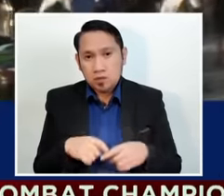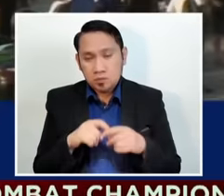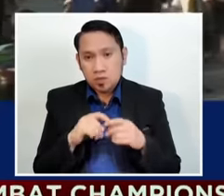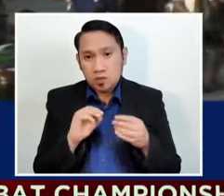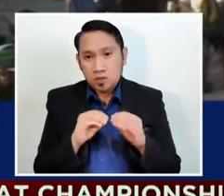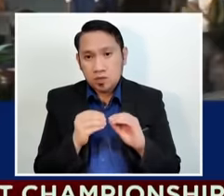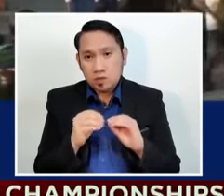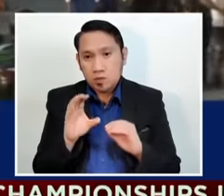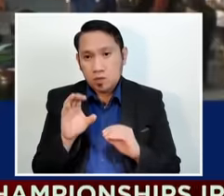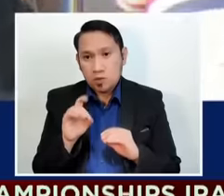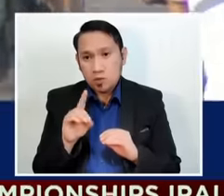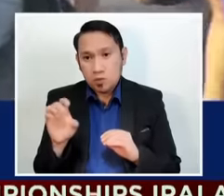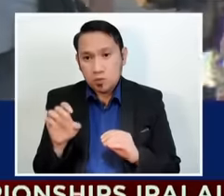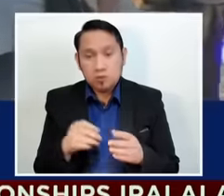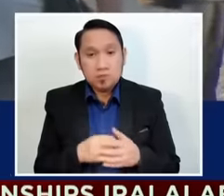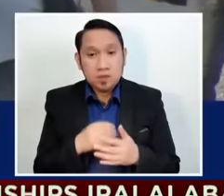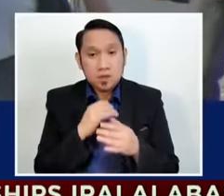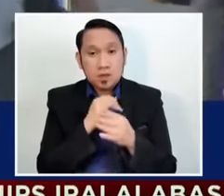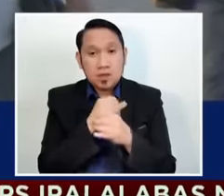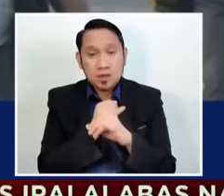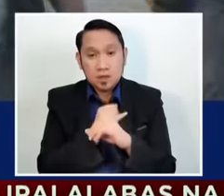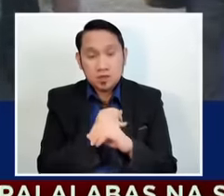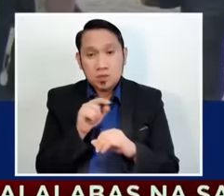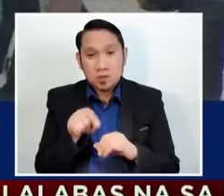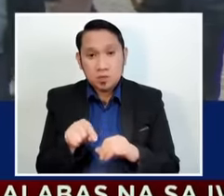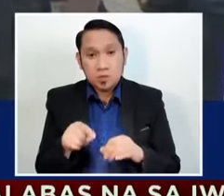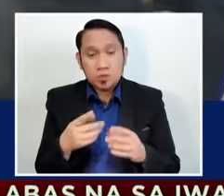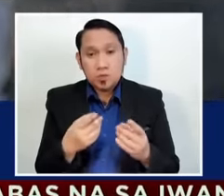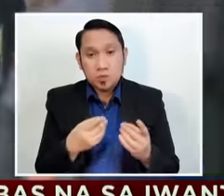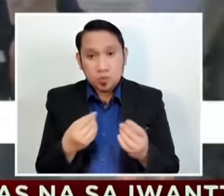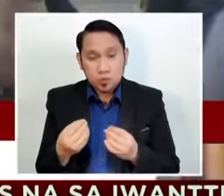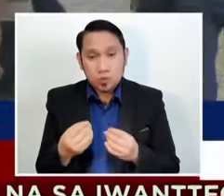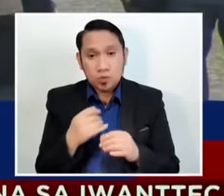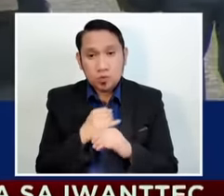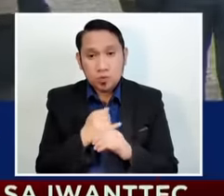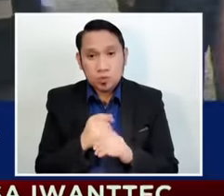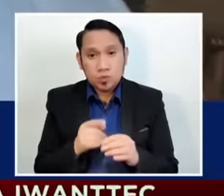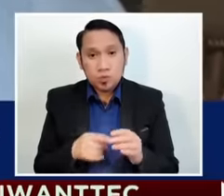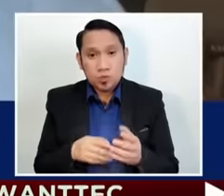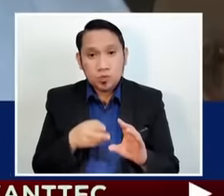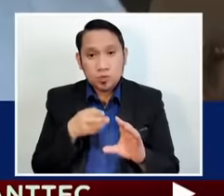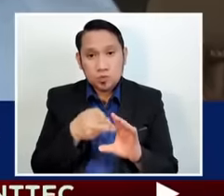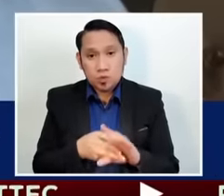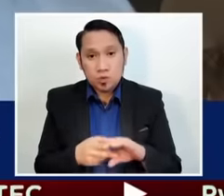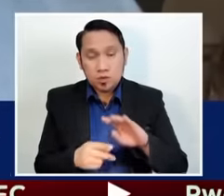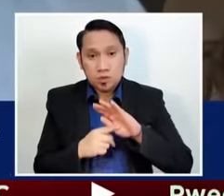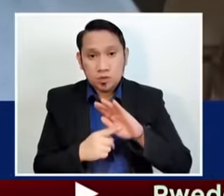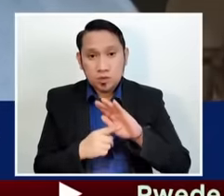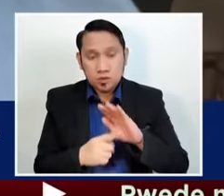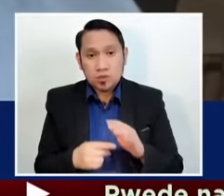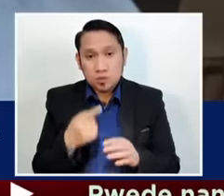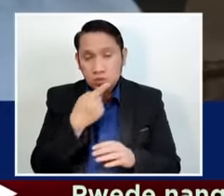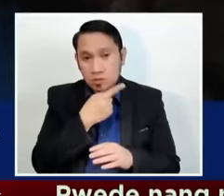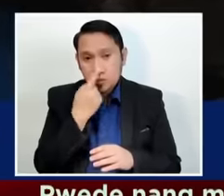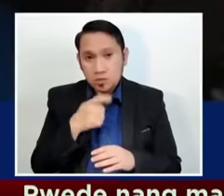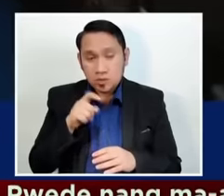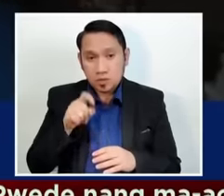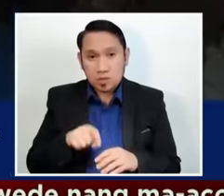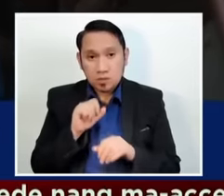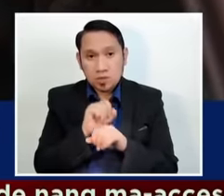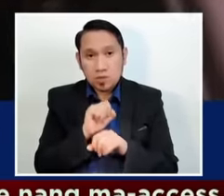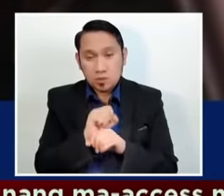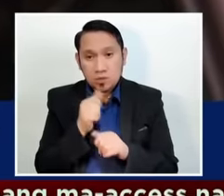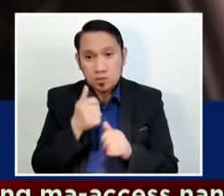May mga jeepney driver rin na inuna ang pamamasada kaysa makiprotesta. Eh, kailangan mo maghanap po araw-araw.